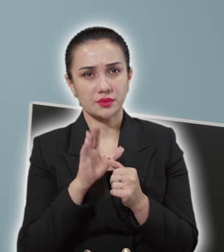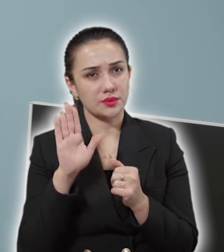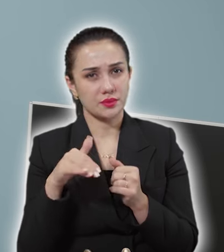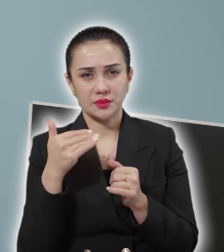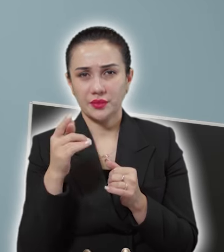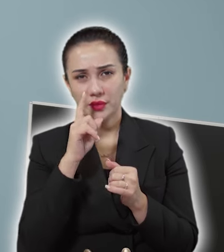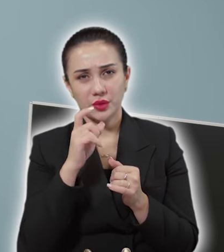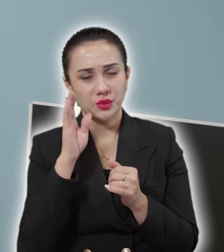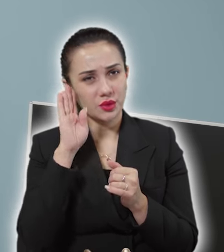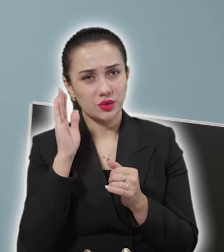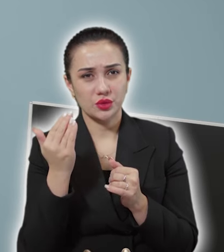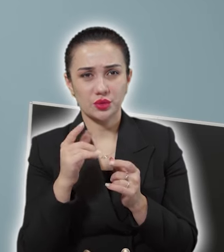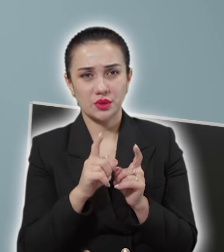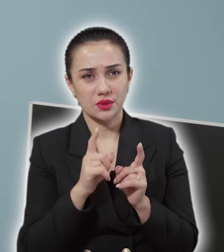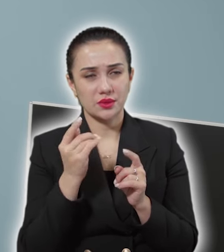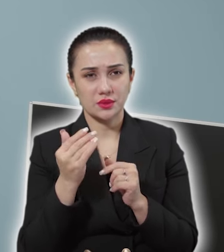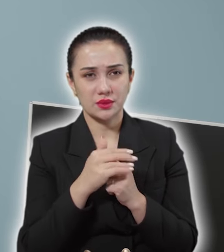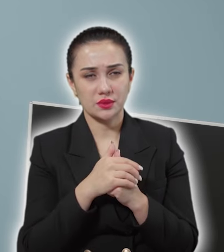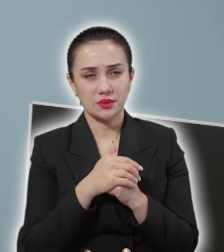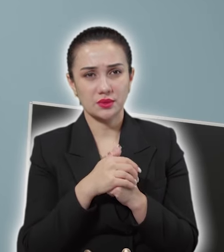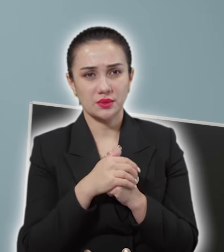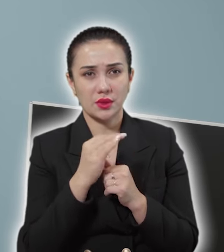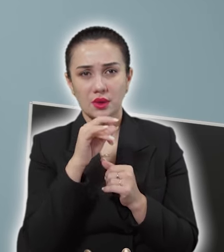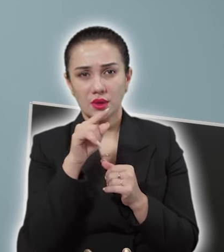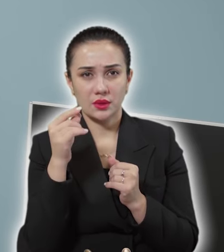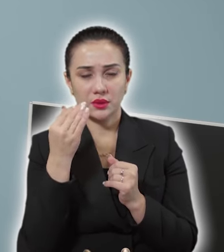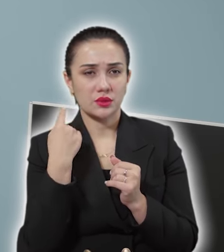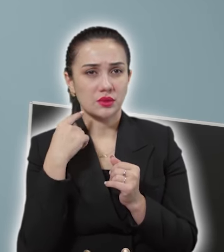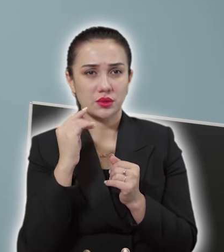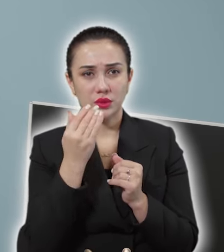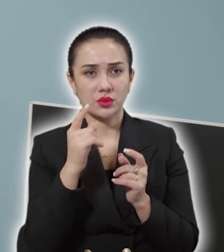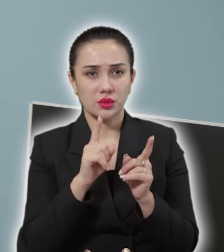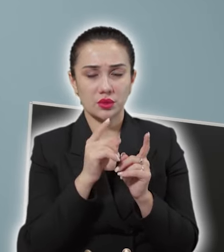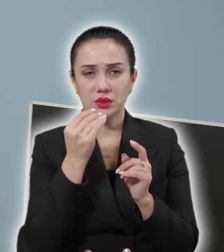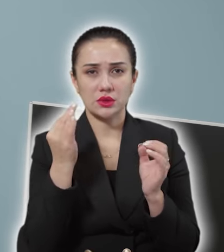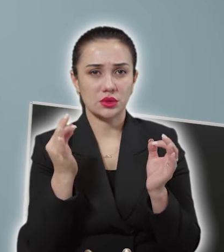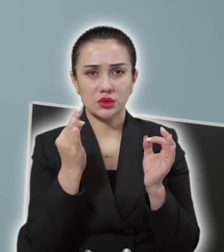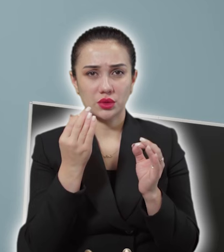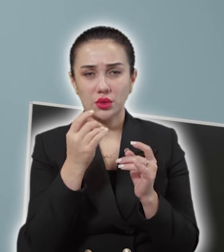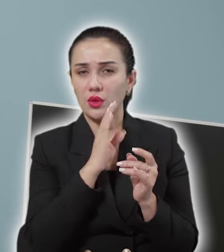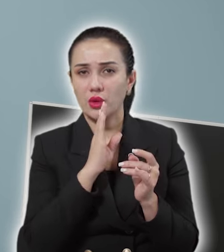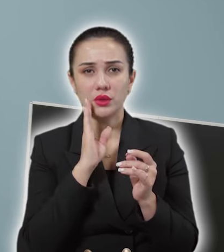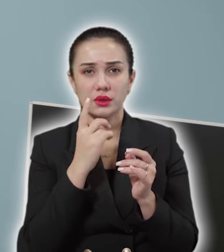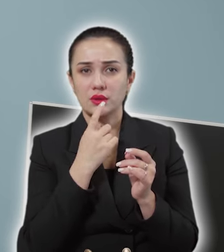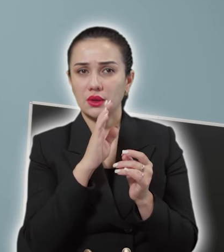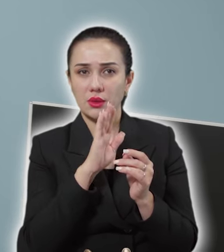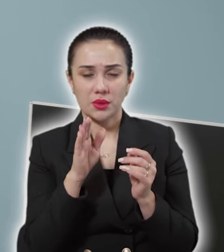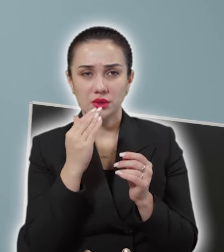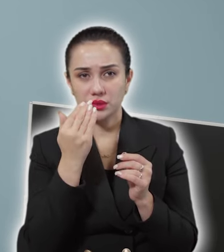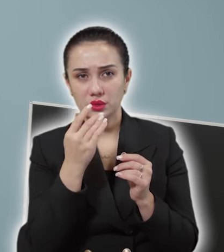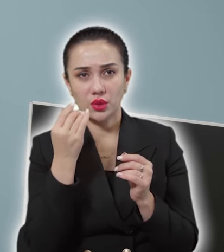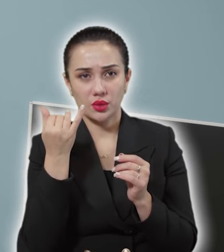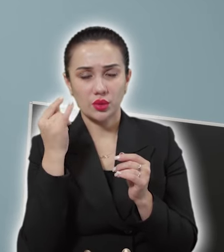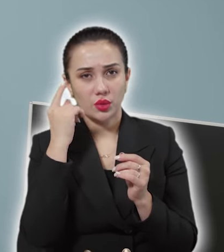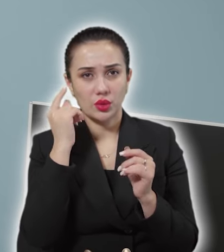Voy, sen zumrasha tushmaguray. Juda anoyi chiqib qolding-ku. Kasr sonlardagi harflar bu senga hech qanaqa ona tili